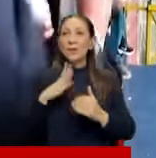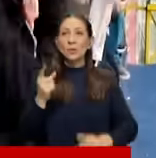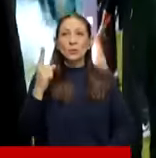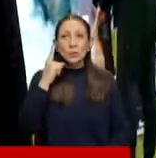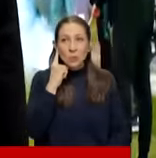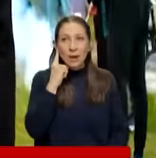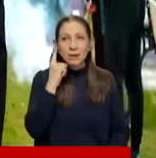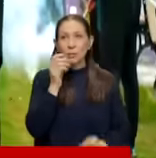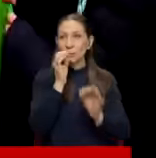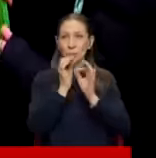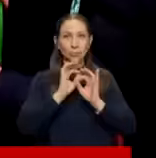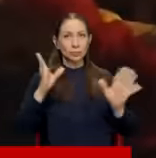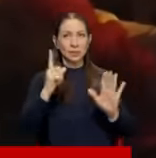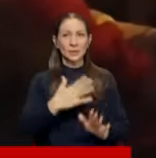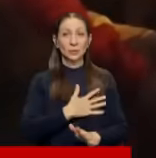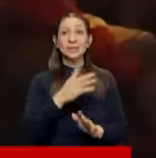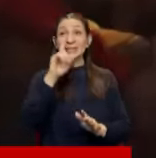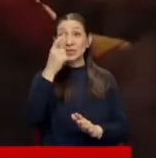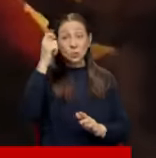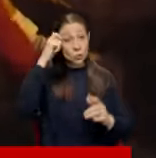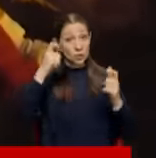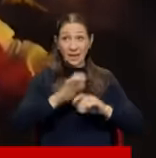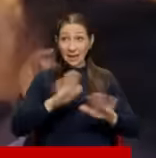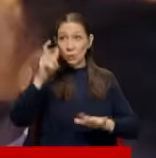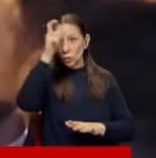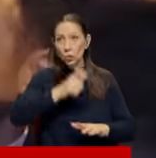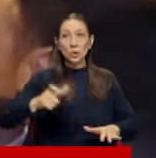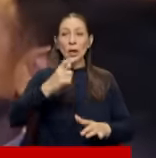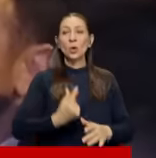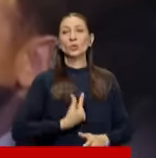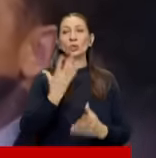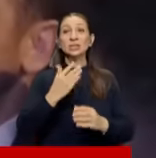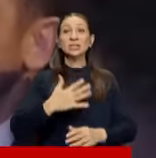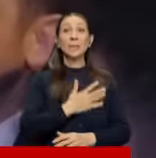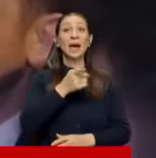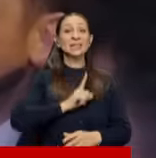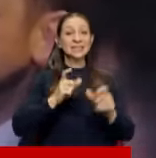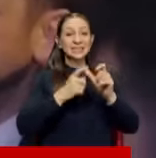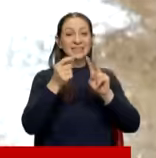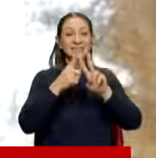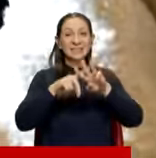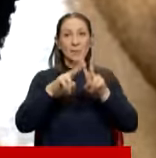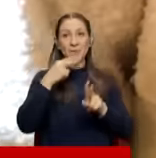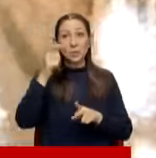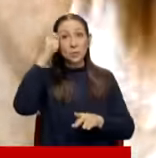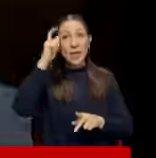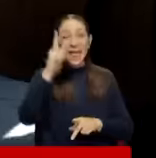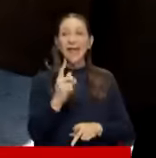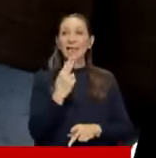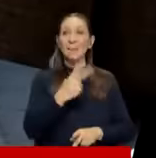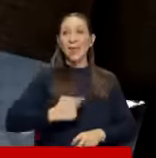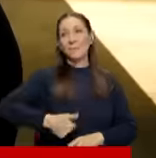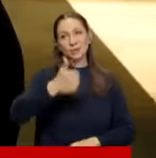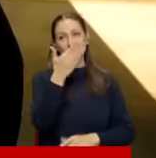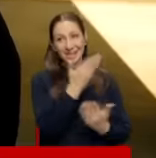duymak muhteşem bir Onur Üsküdar'a değil Türkiye'ye Umut oldu CHP'nin adayı Sinem dedetaş Üsküdar'ın ilk kadın